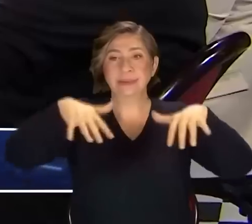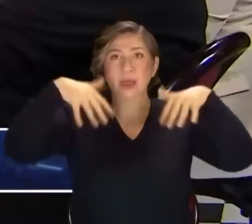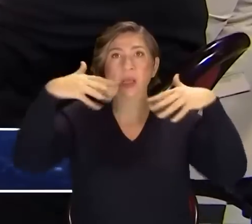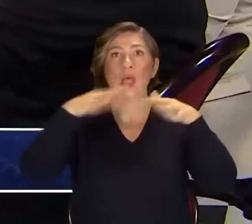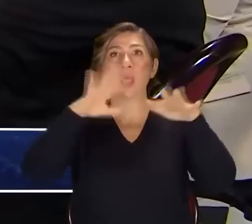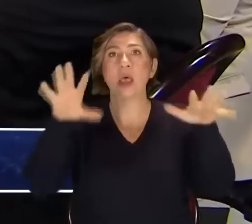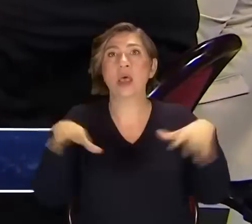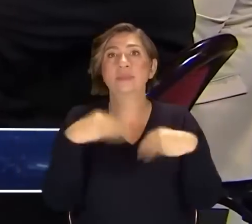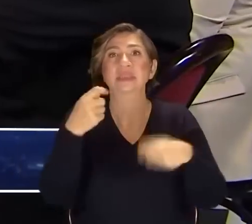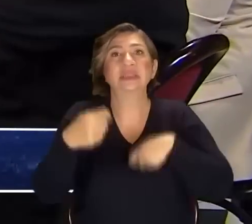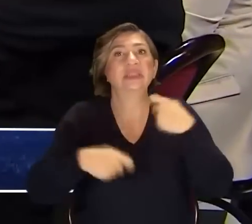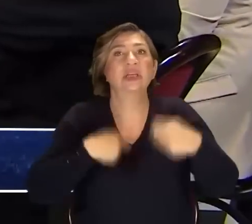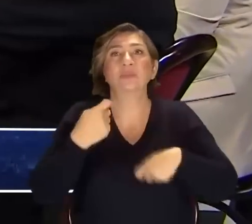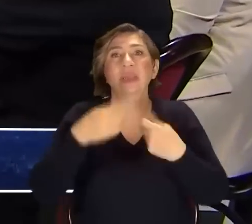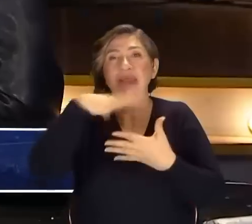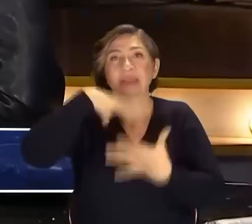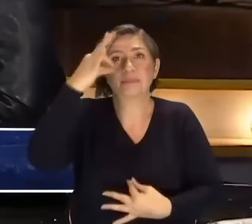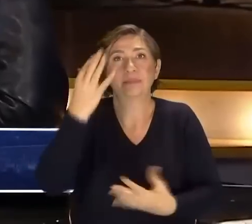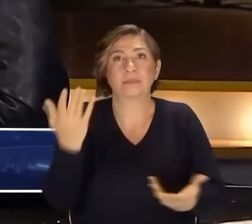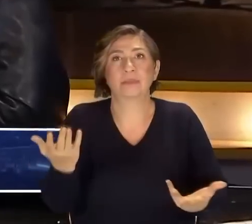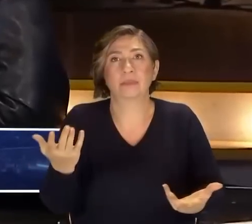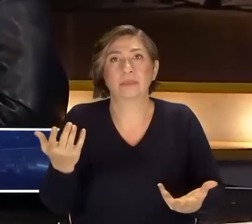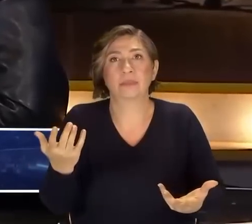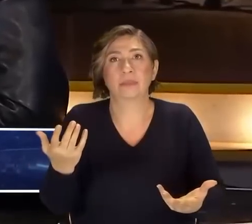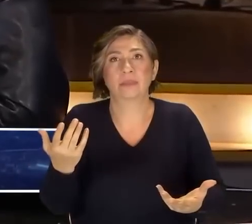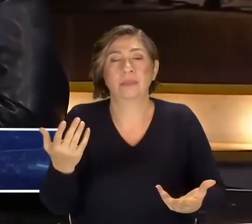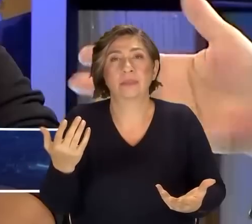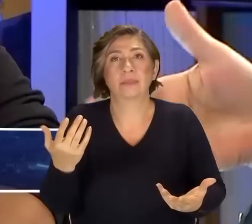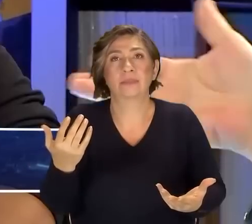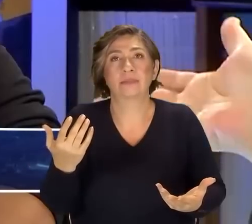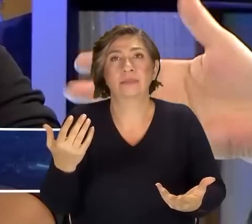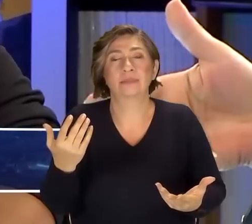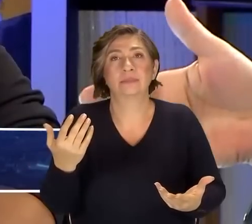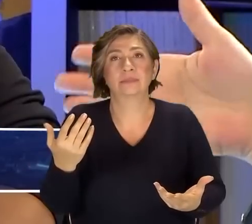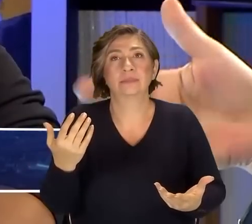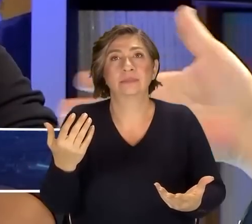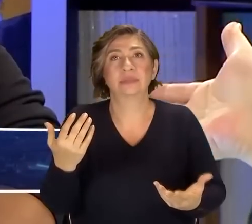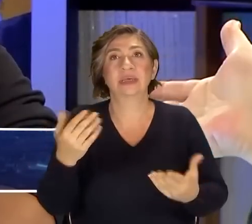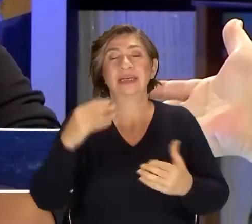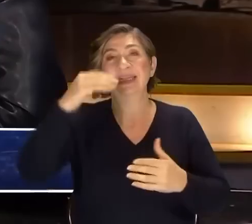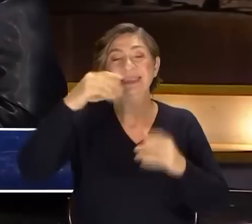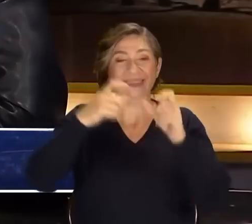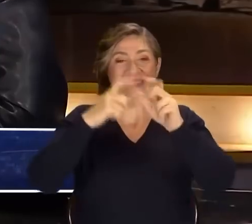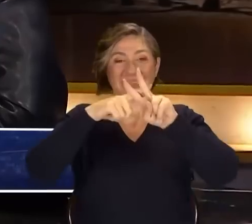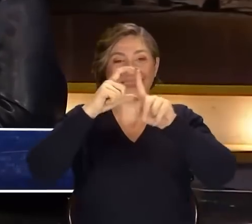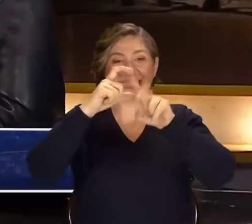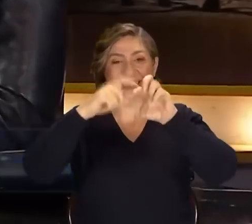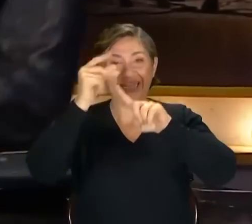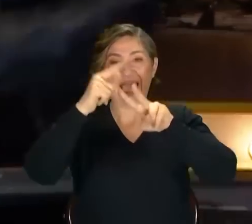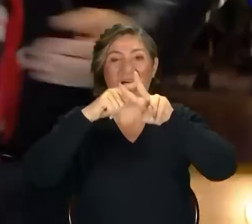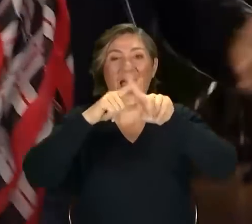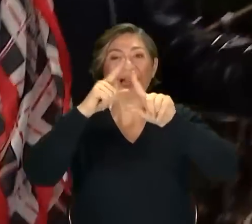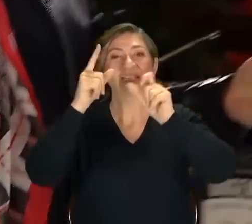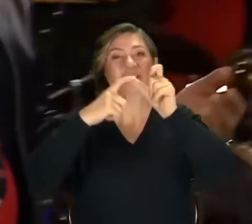filan. Hepimiz böyle saçma sapan tipleriz. Yani şeyde Sadiye Alışık Kültür Merkezi'nde